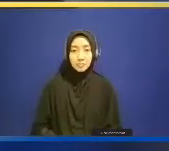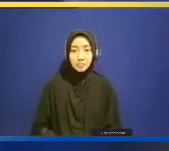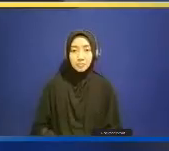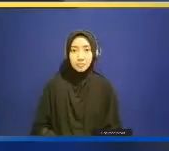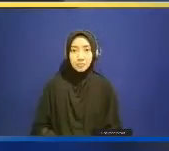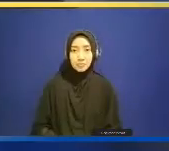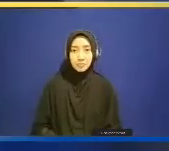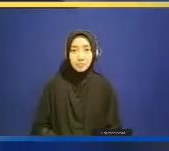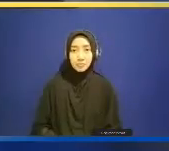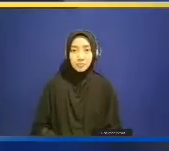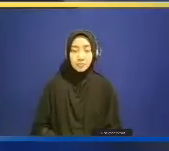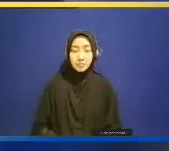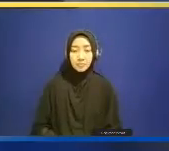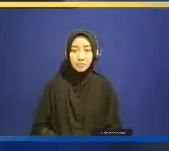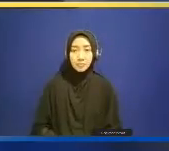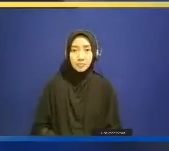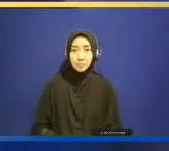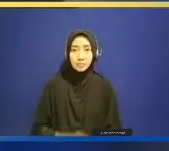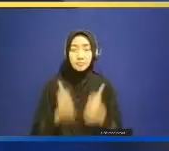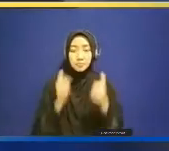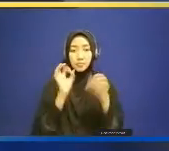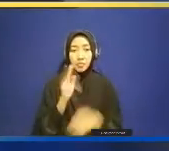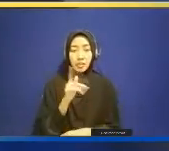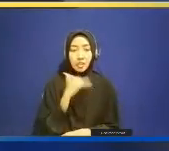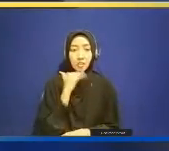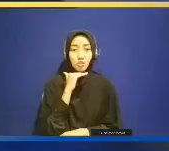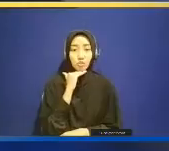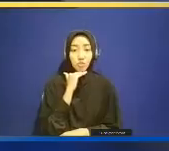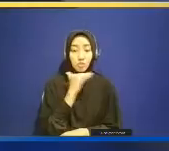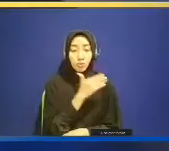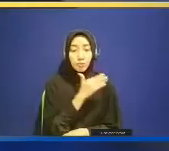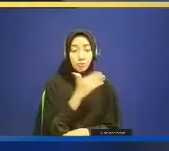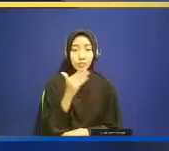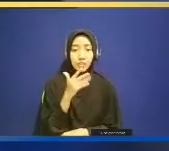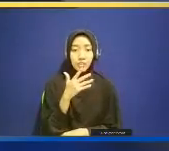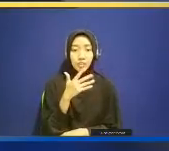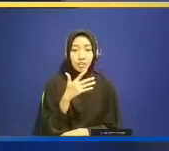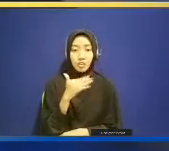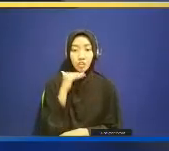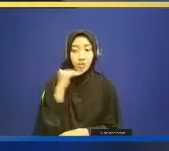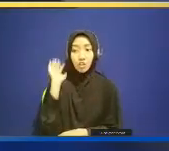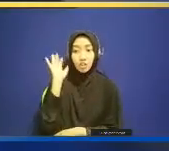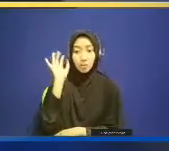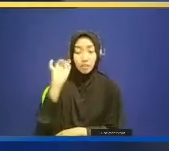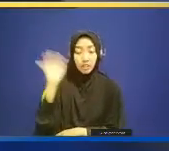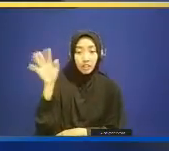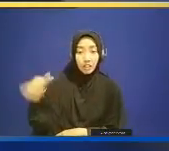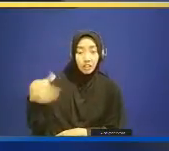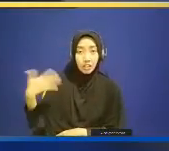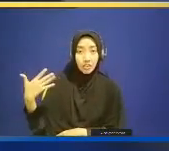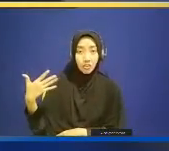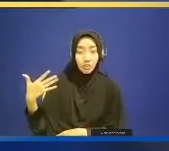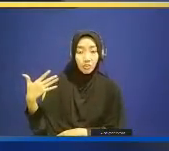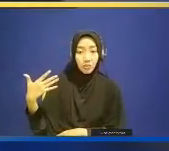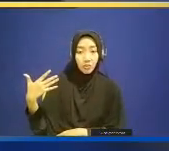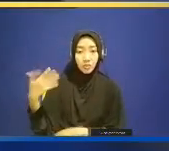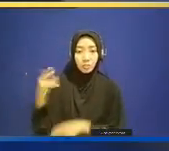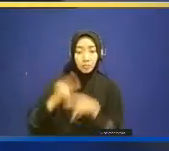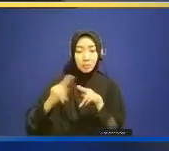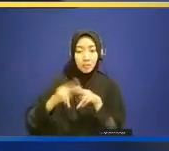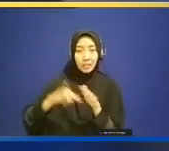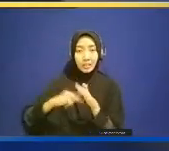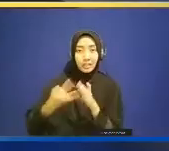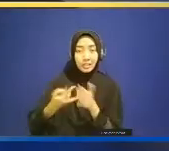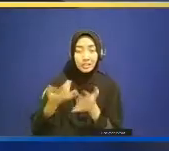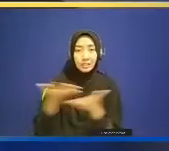hai oke sambil kita menunggu ini mungkin karena apakah masih menunggu narasumber atau dan masih ada perbaikan teknis